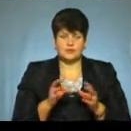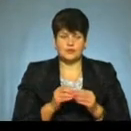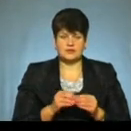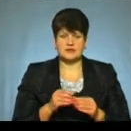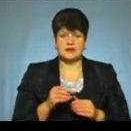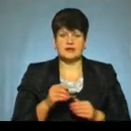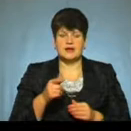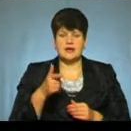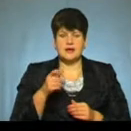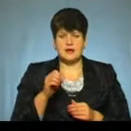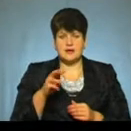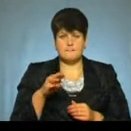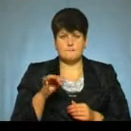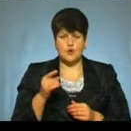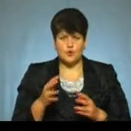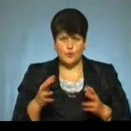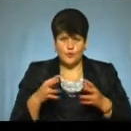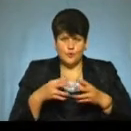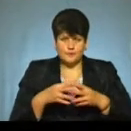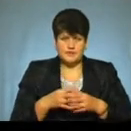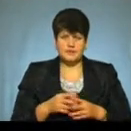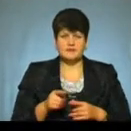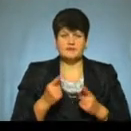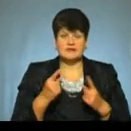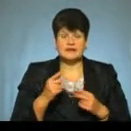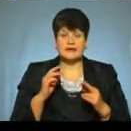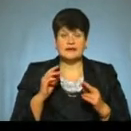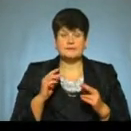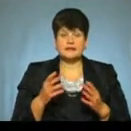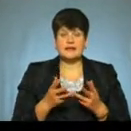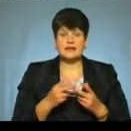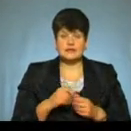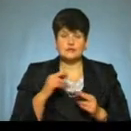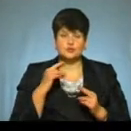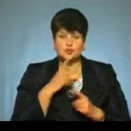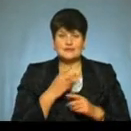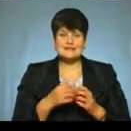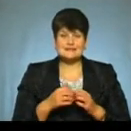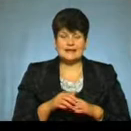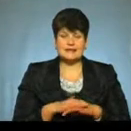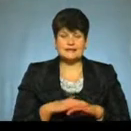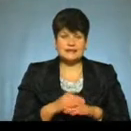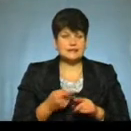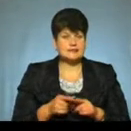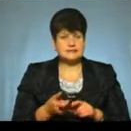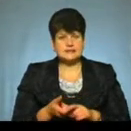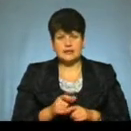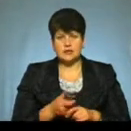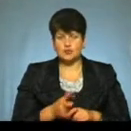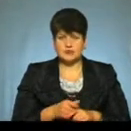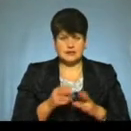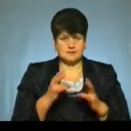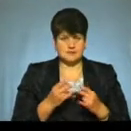кисень. І тому така велика кількість отруєнь інгаляційних серед населення, і це дуже небезпечно для